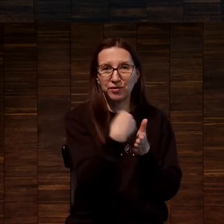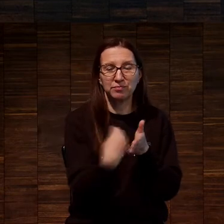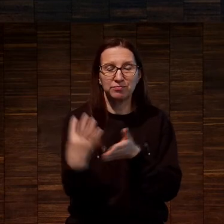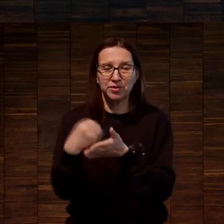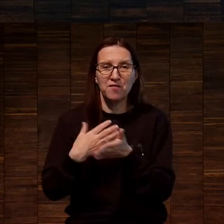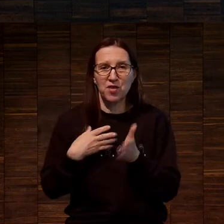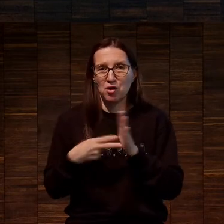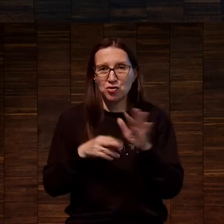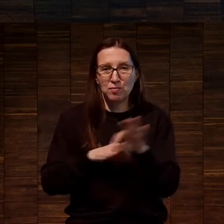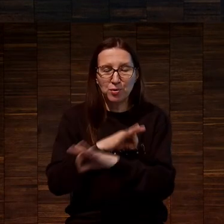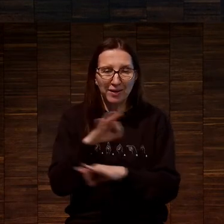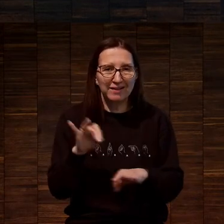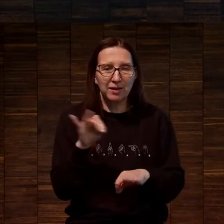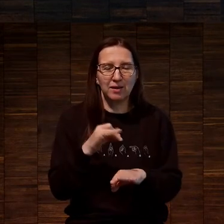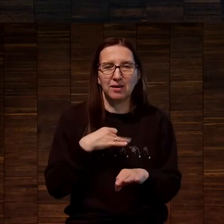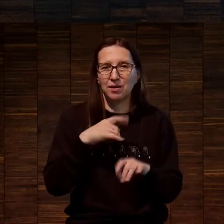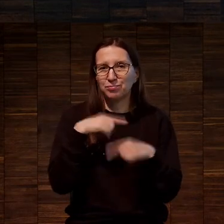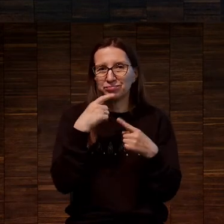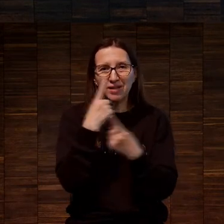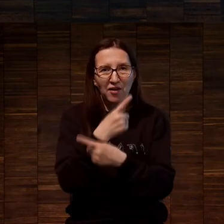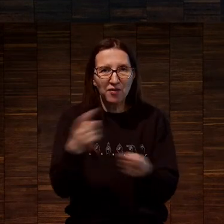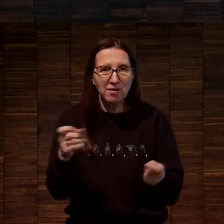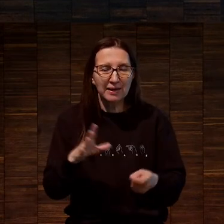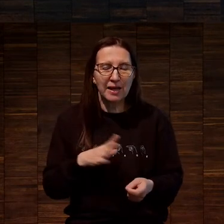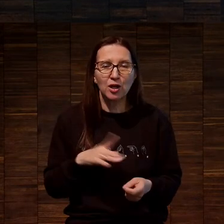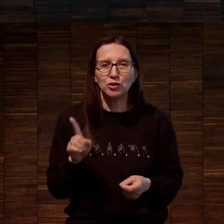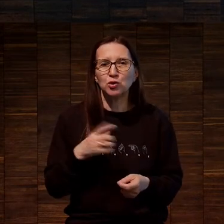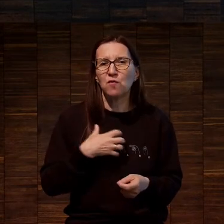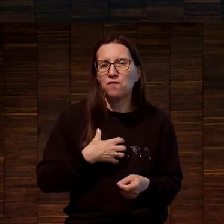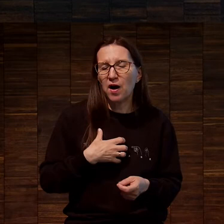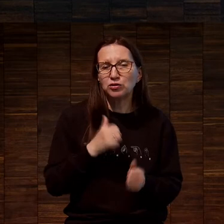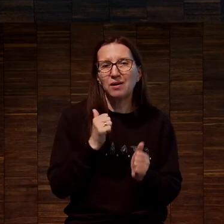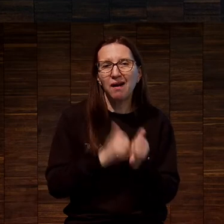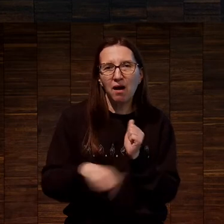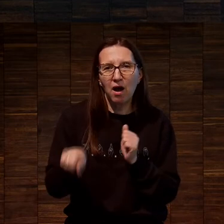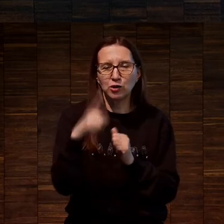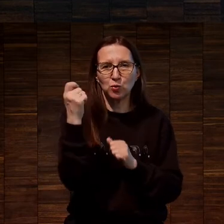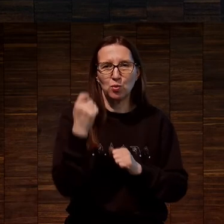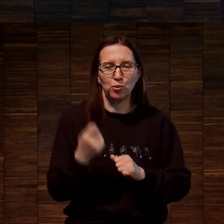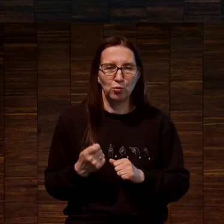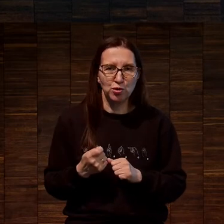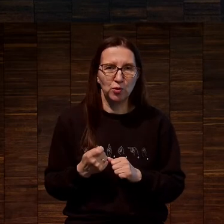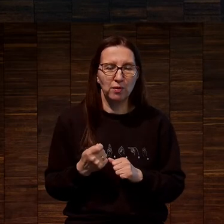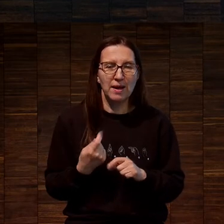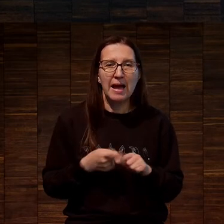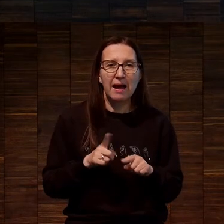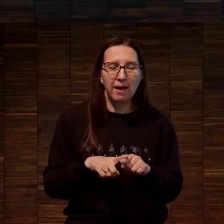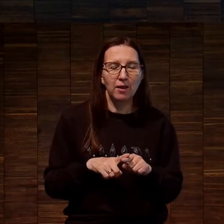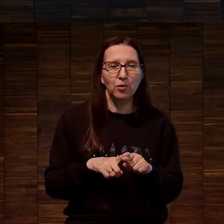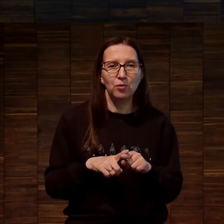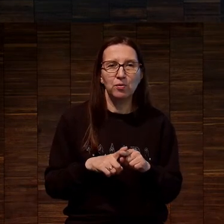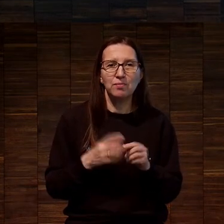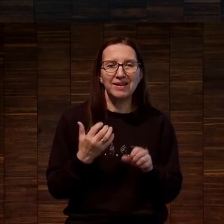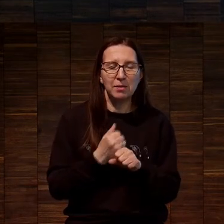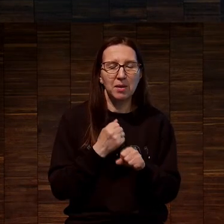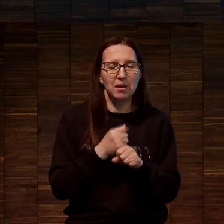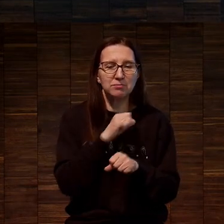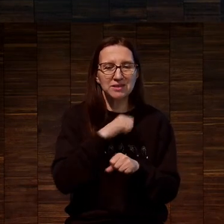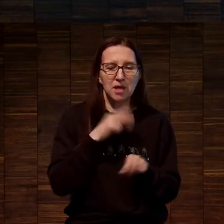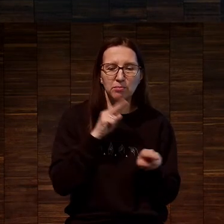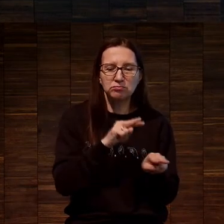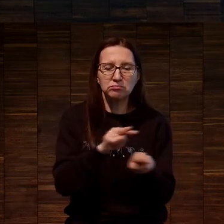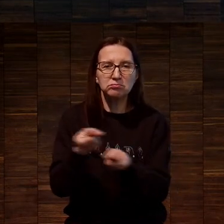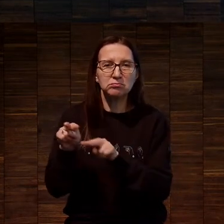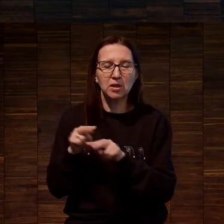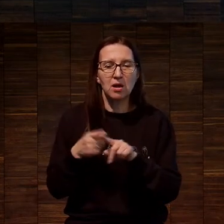мы говорили, что важно каждому автору эту цепочку самому отслеживать,